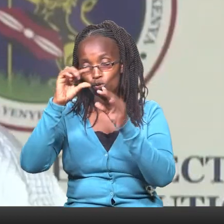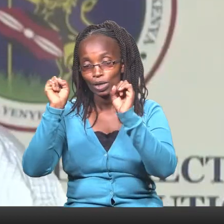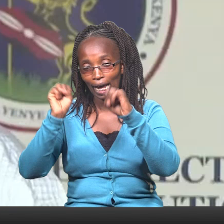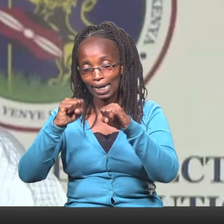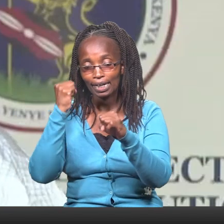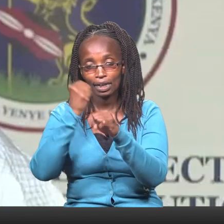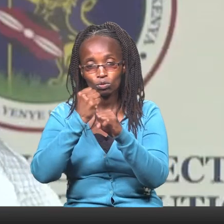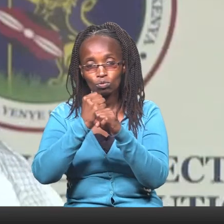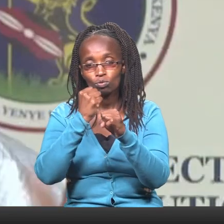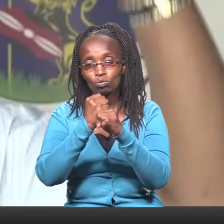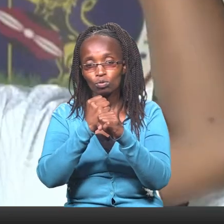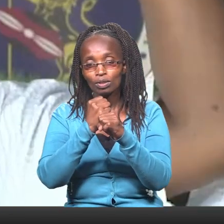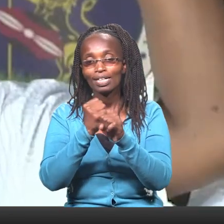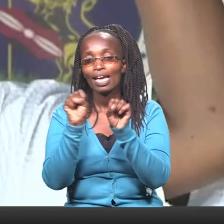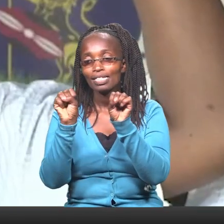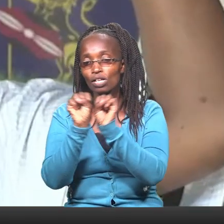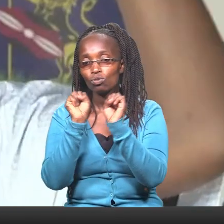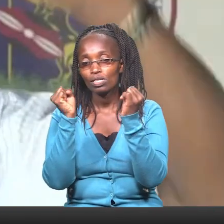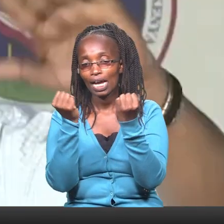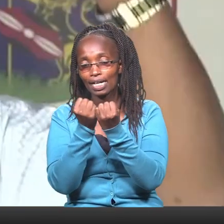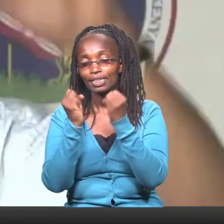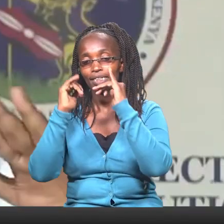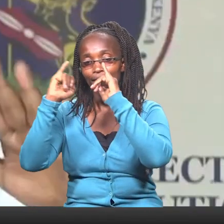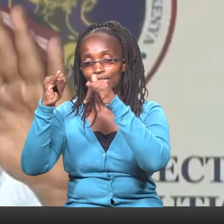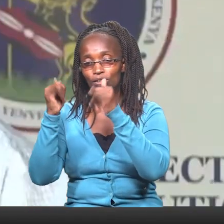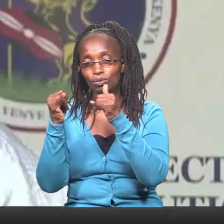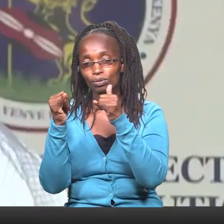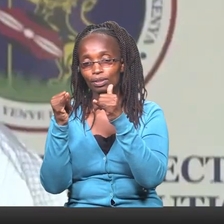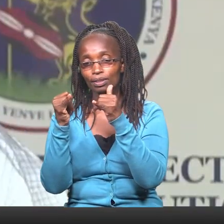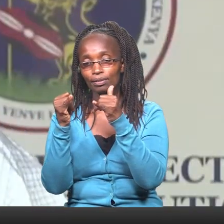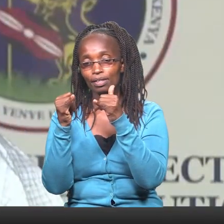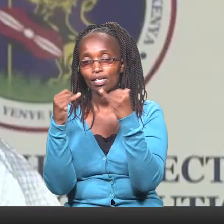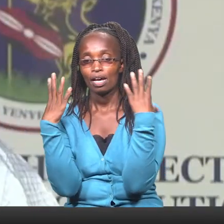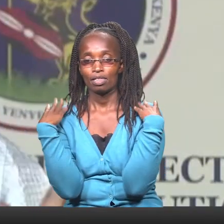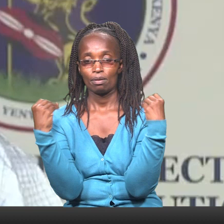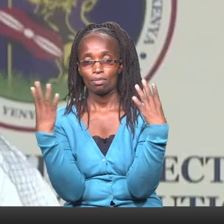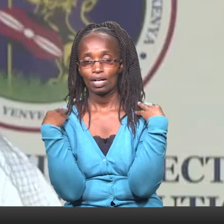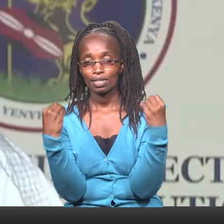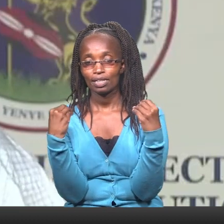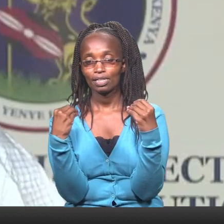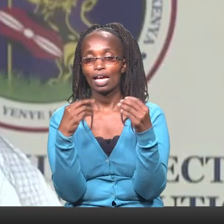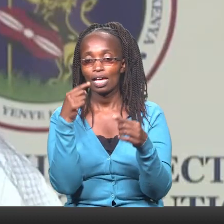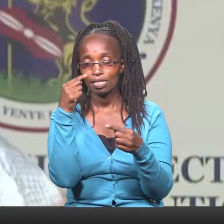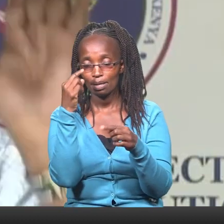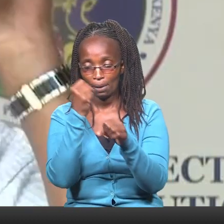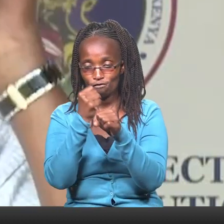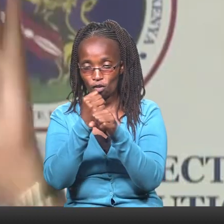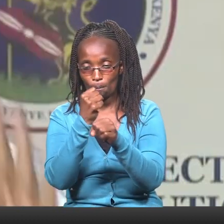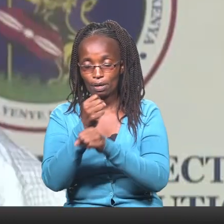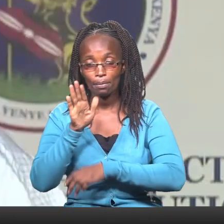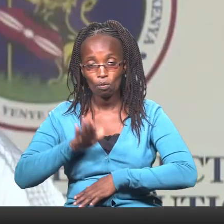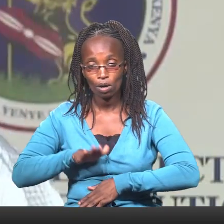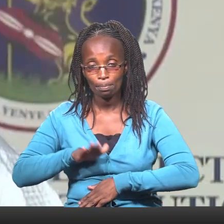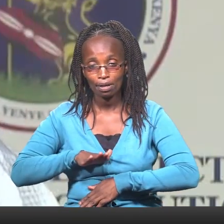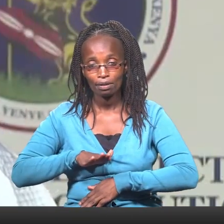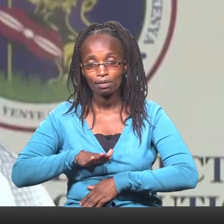will do is still a society issue. The practice is carried out by